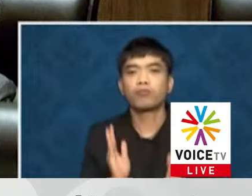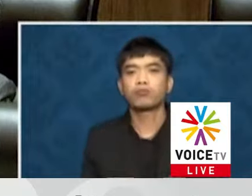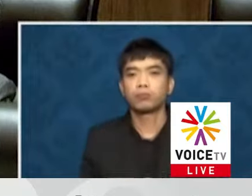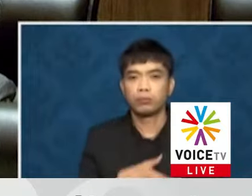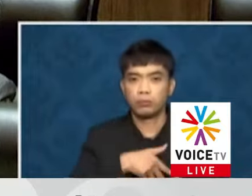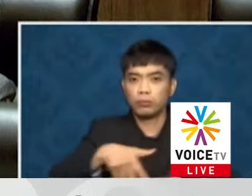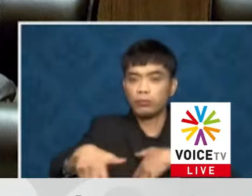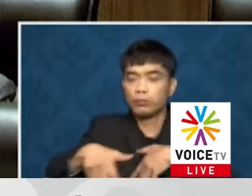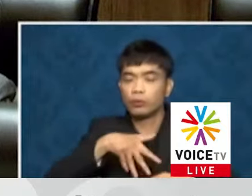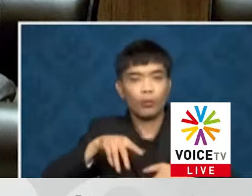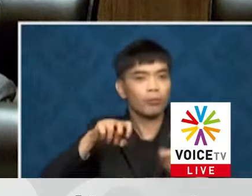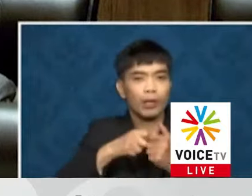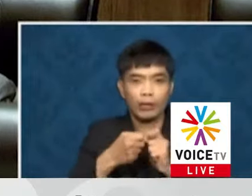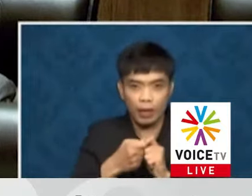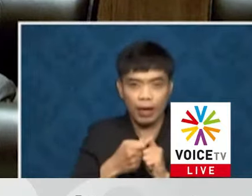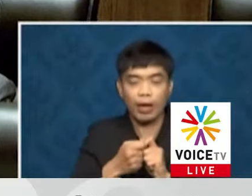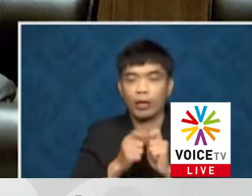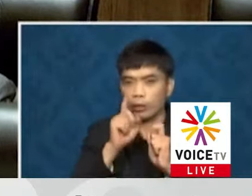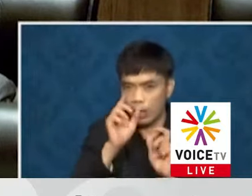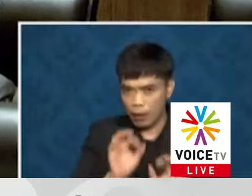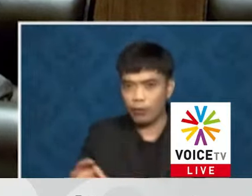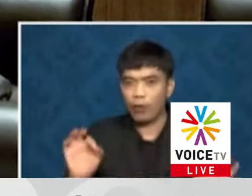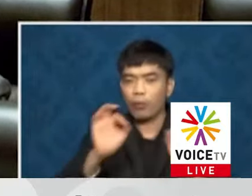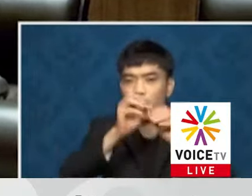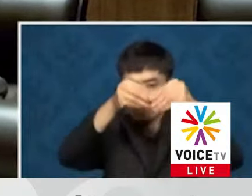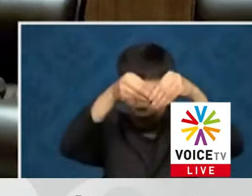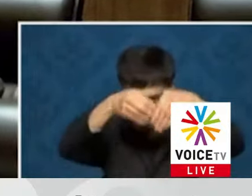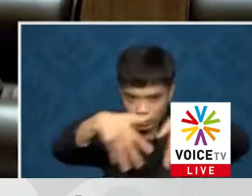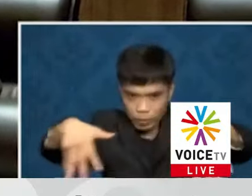องของกองทุนยังไม่เห็นความคืบหน้าอย่างเป็นรูปธรรมเลย